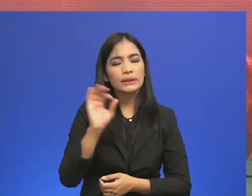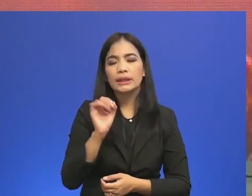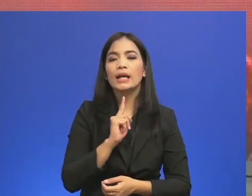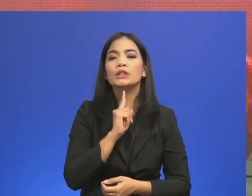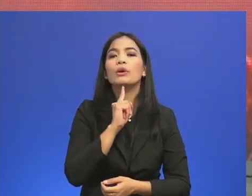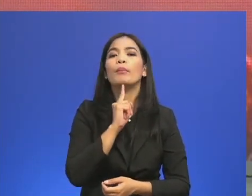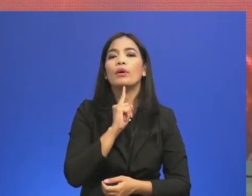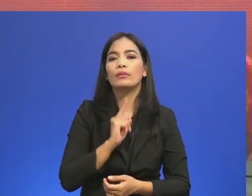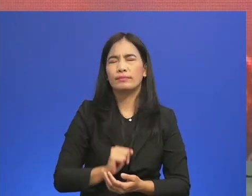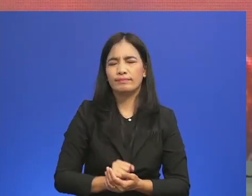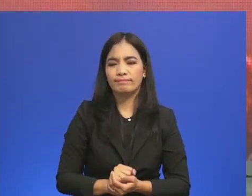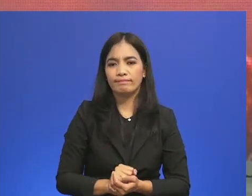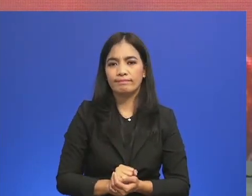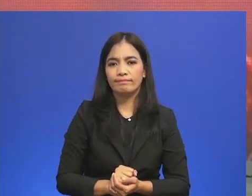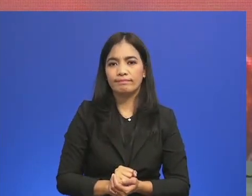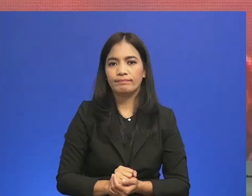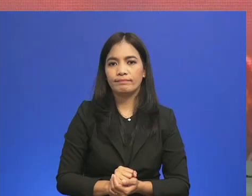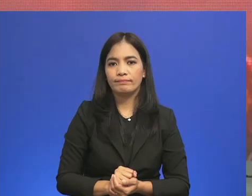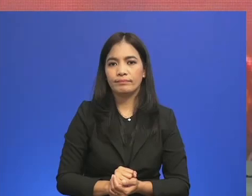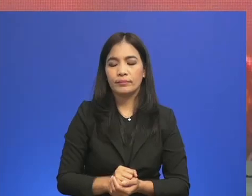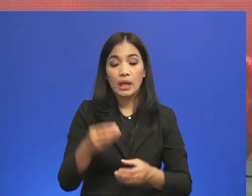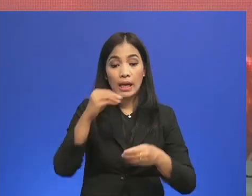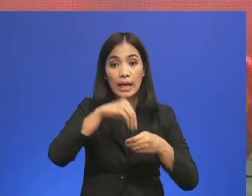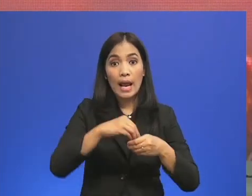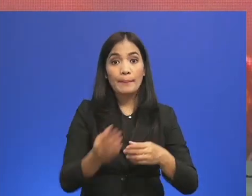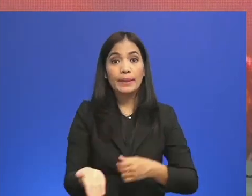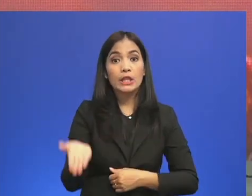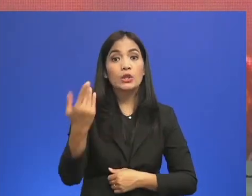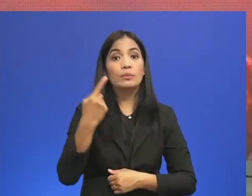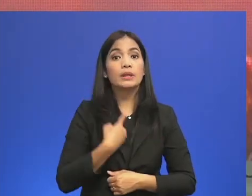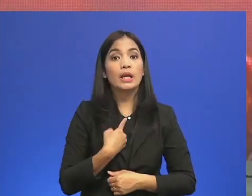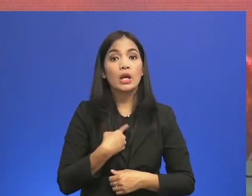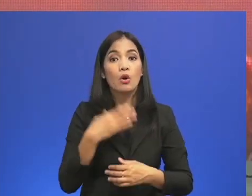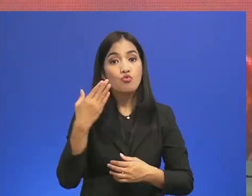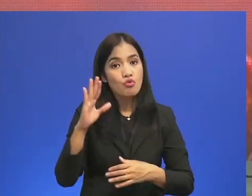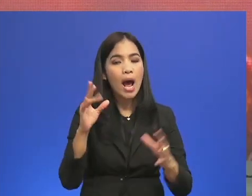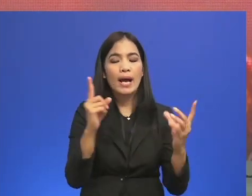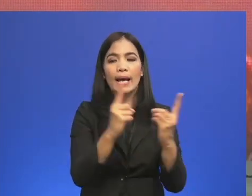Jangan sombong, saudaraku. Dalam hidup ini saya sudah bertemu